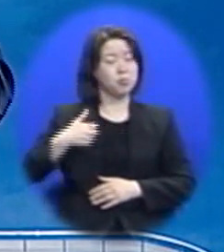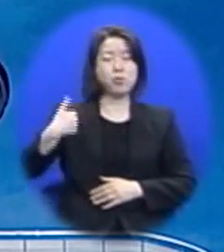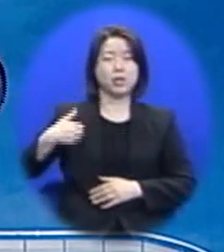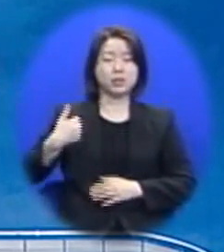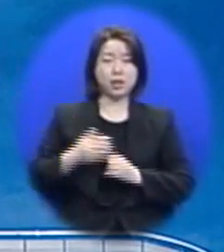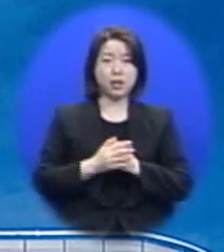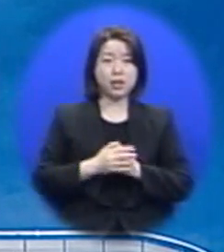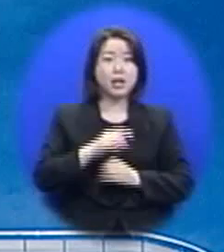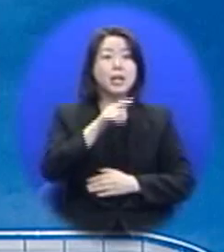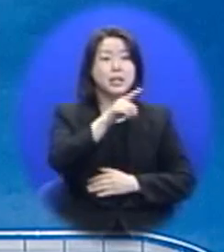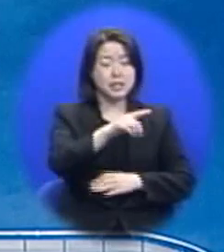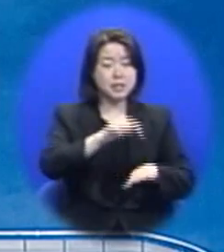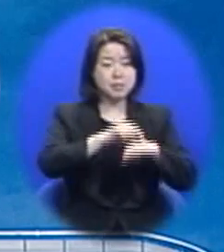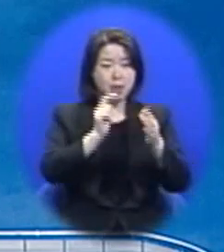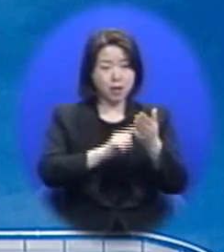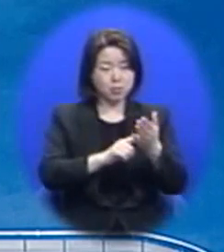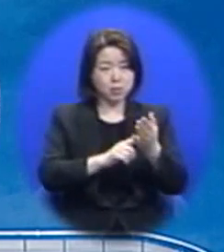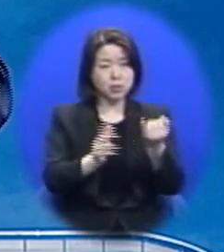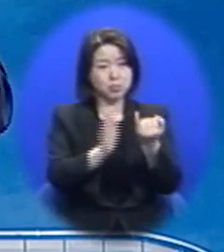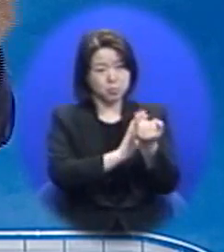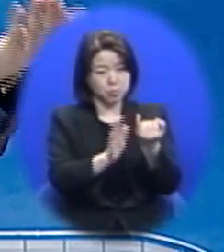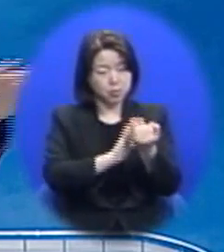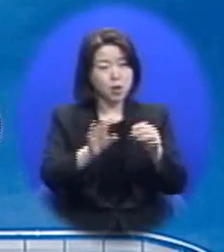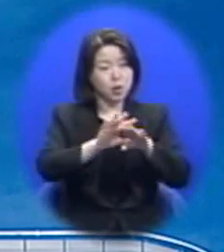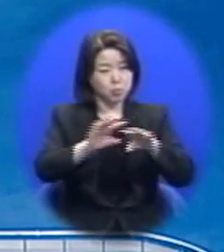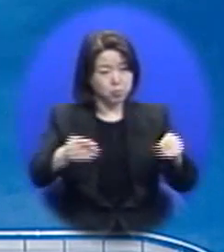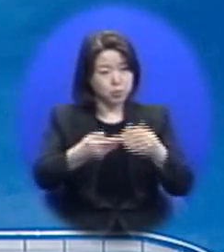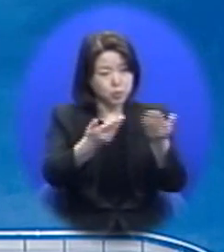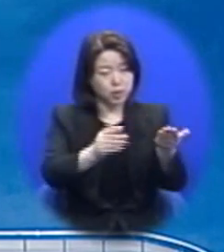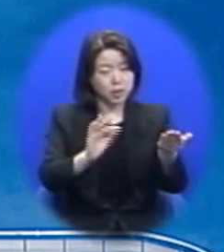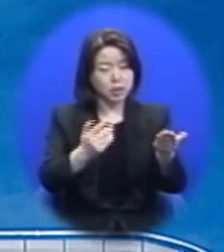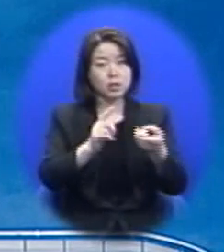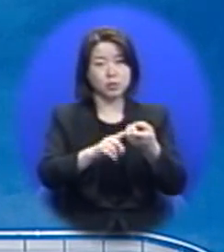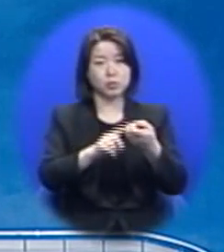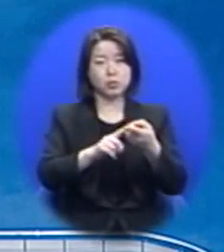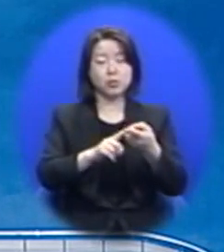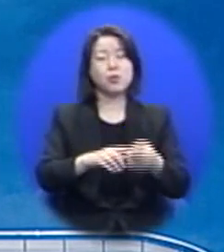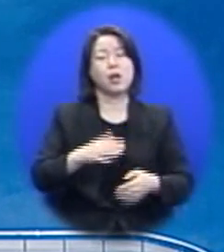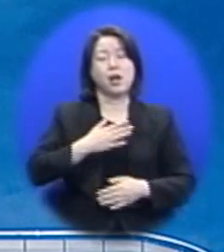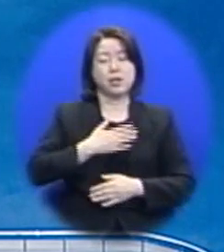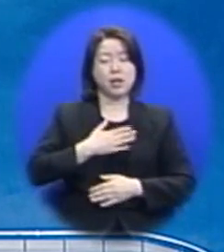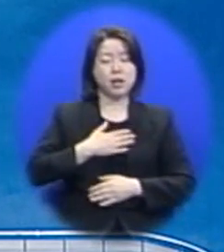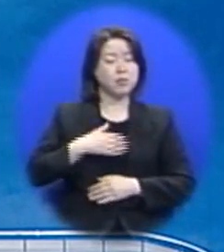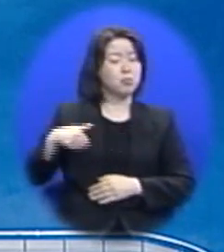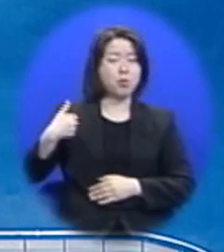내 마음을 달래줘야 되고 풀어줘야 된다는 것도 아빠가 몰랐었다.